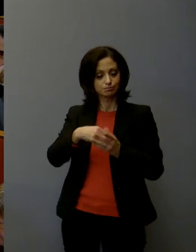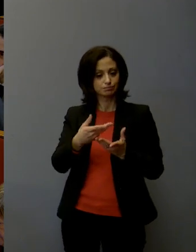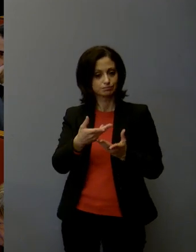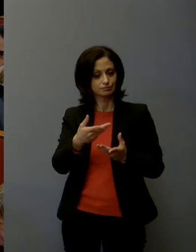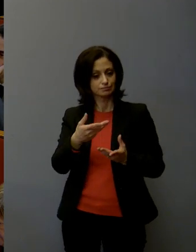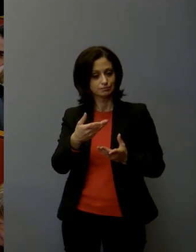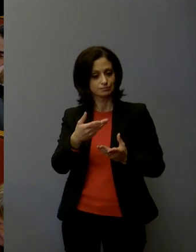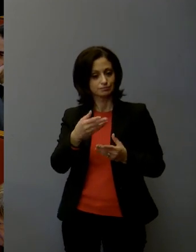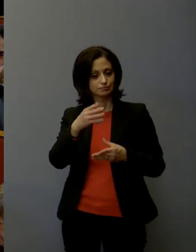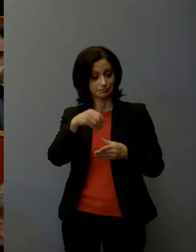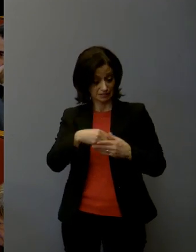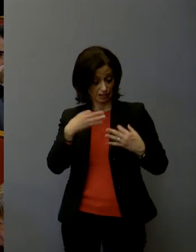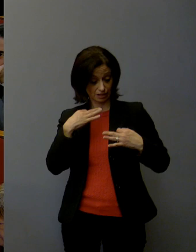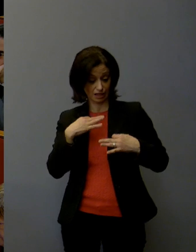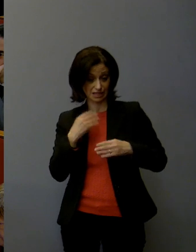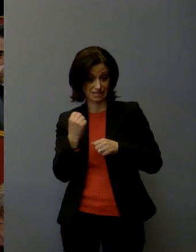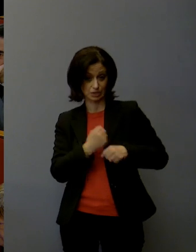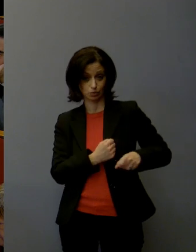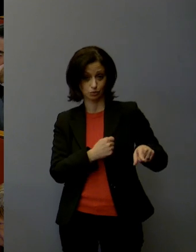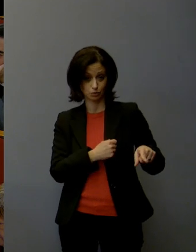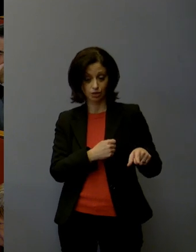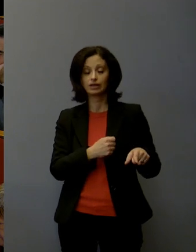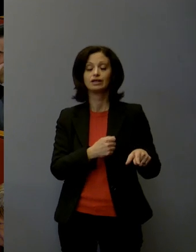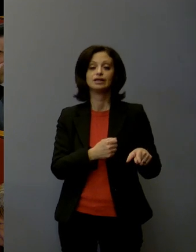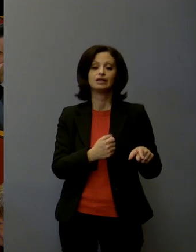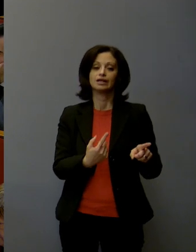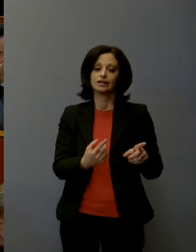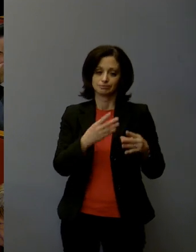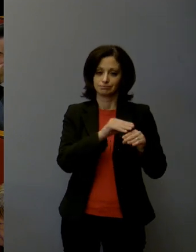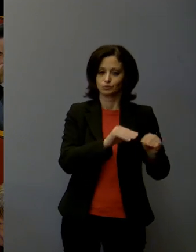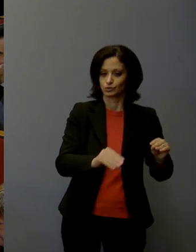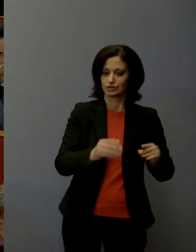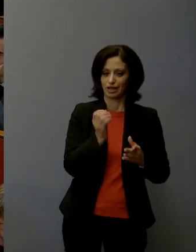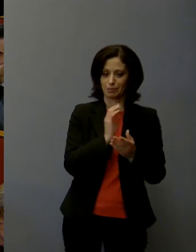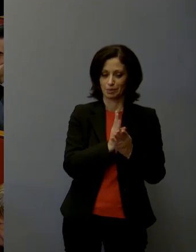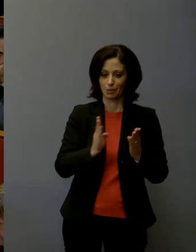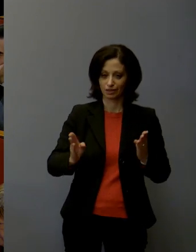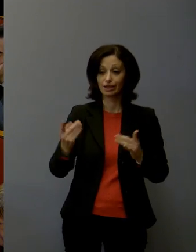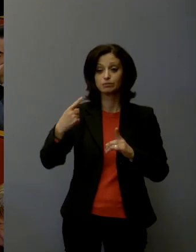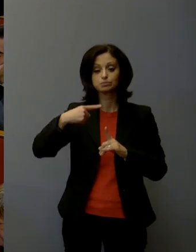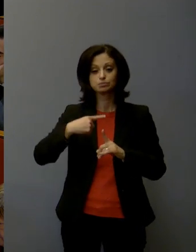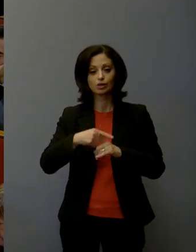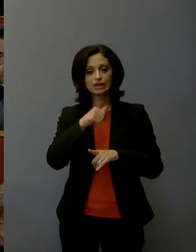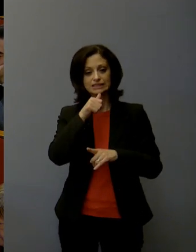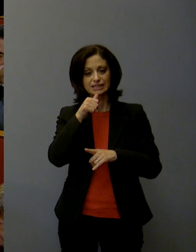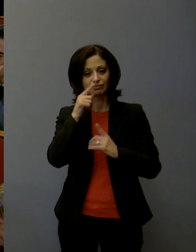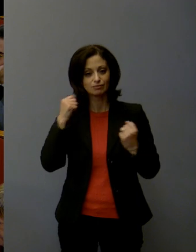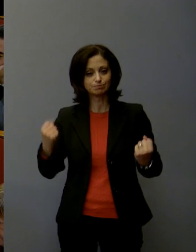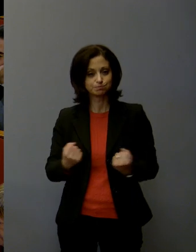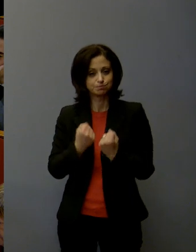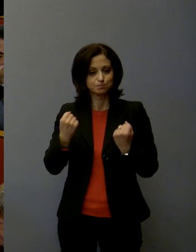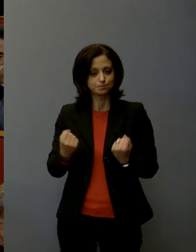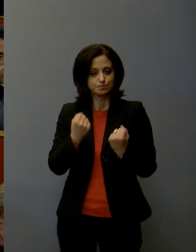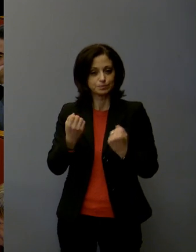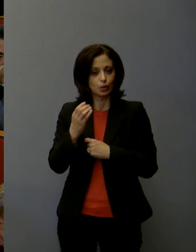di queste di queste istituzioni e soprattutto che ci sia la possibilità di Promuovere la cultura